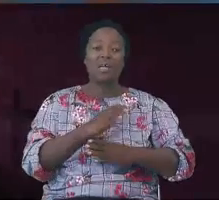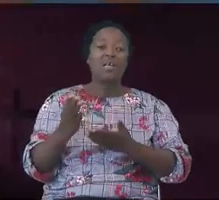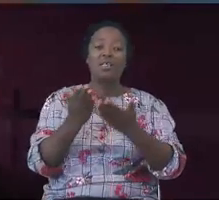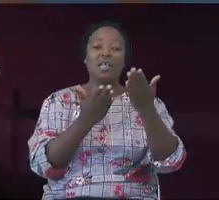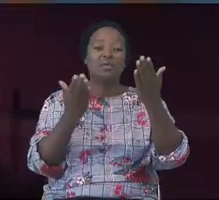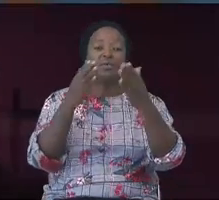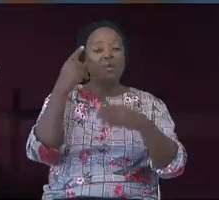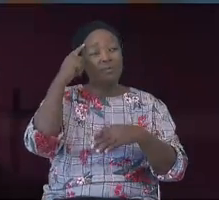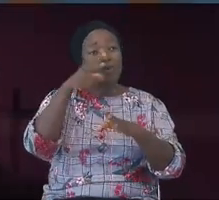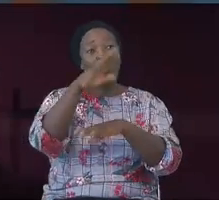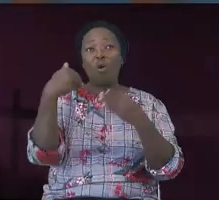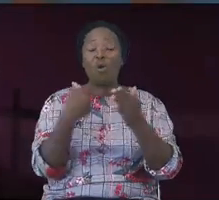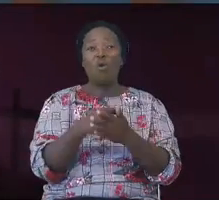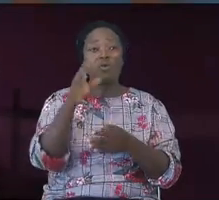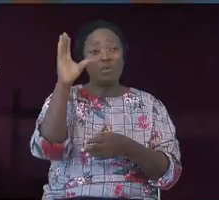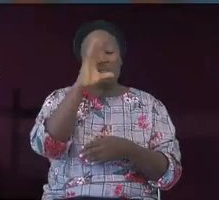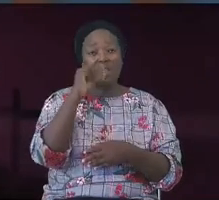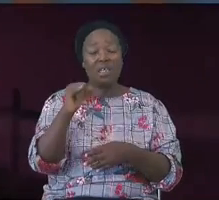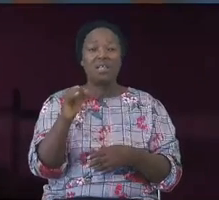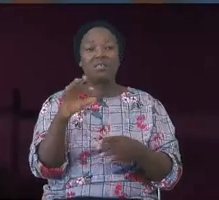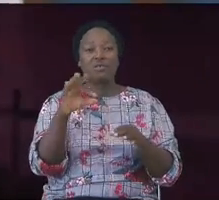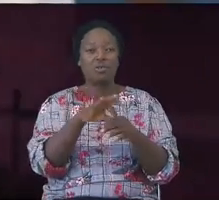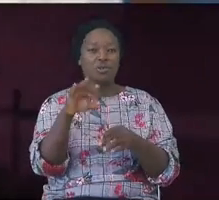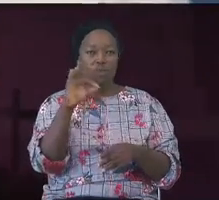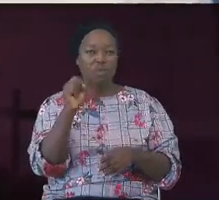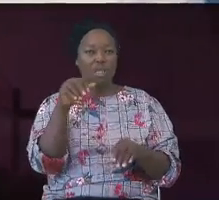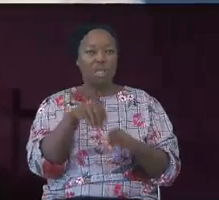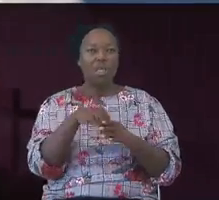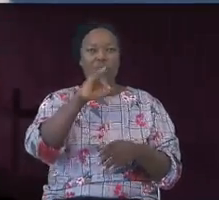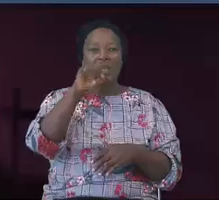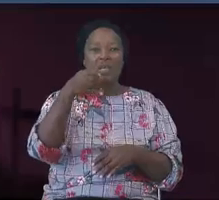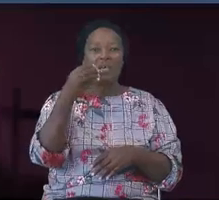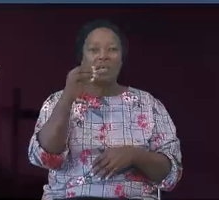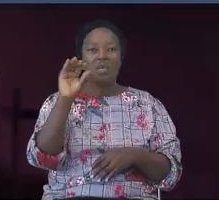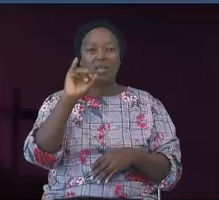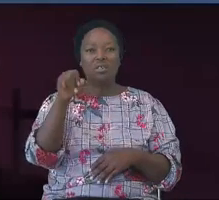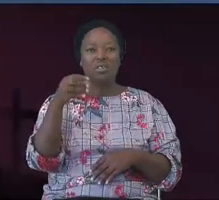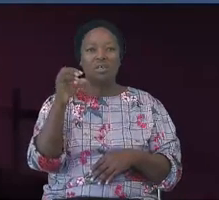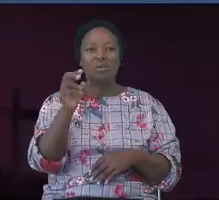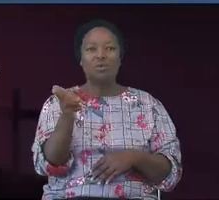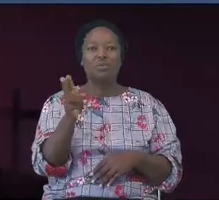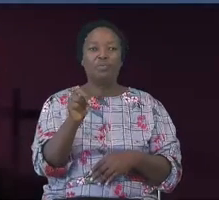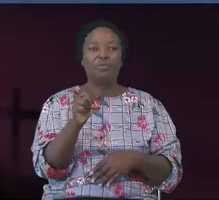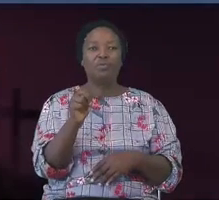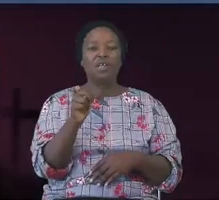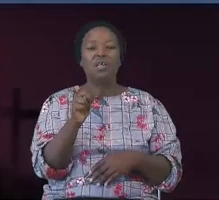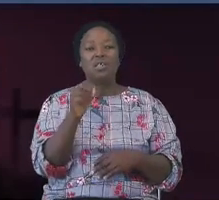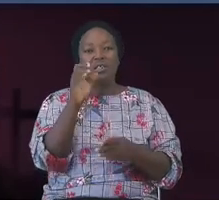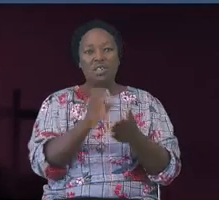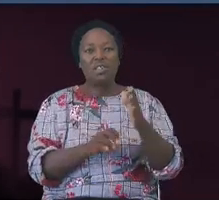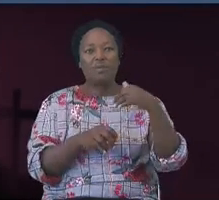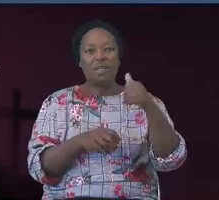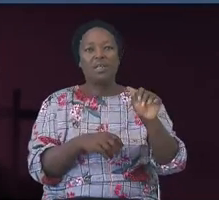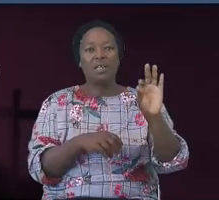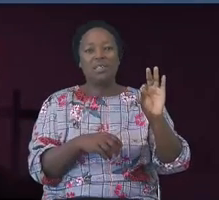La merveille de son sacrifice satisfaisant pour toutes les âmes chercheuses.